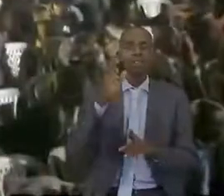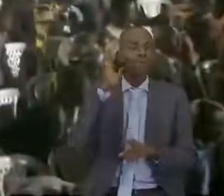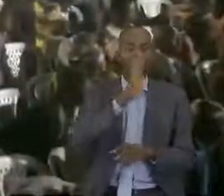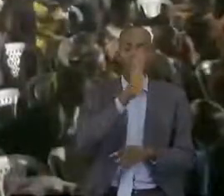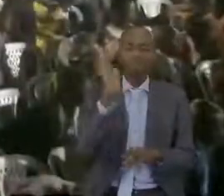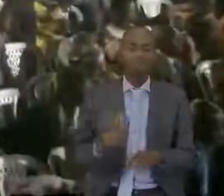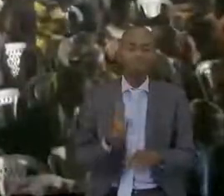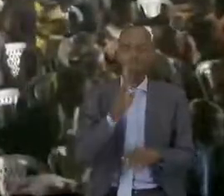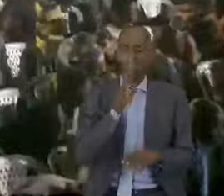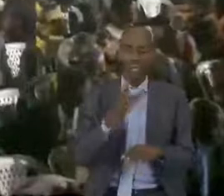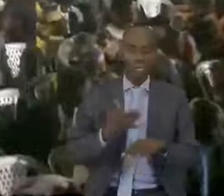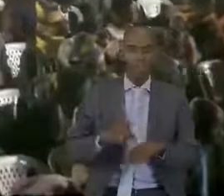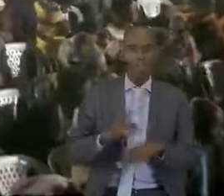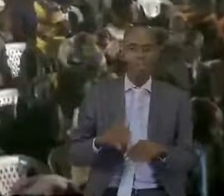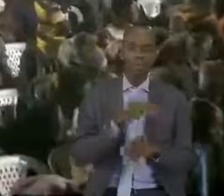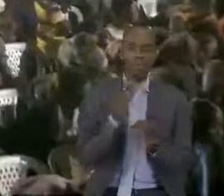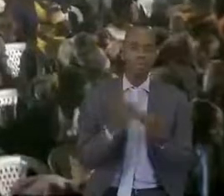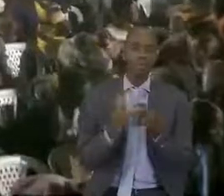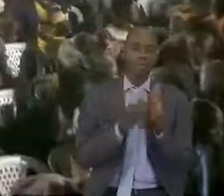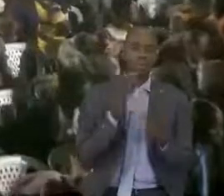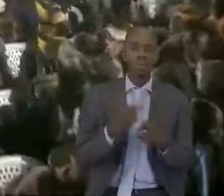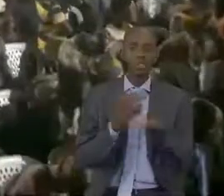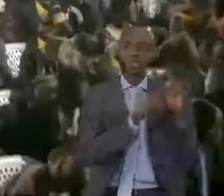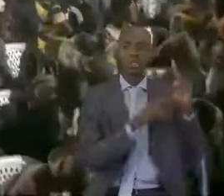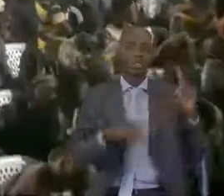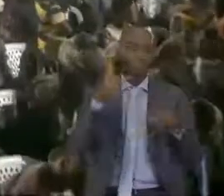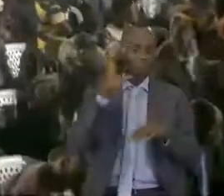stériles. Le Seigneur va vous toucher